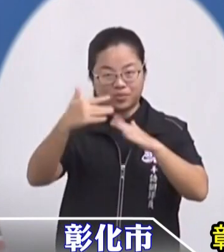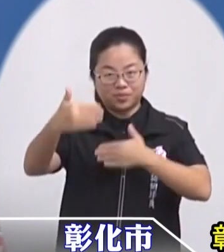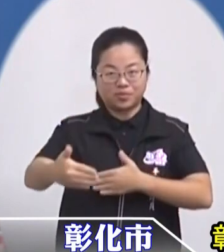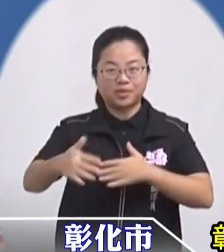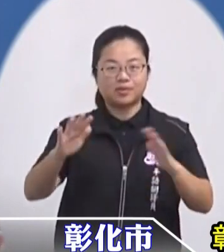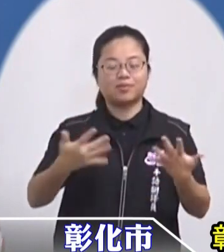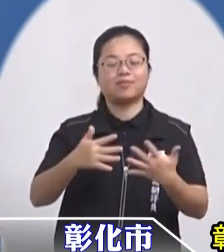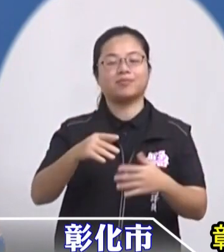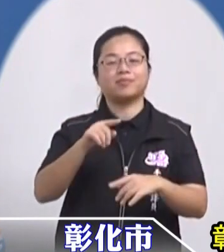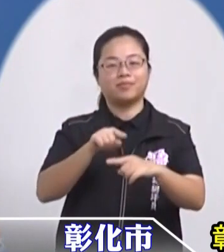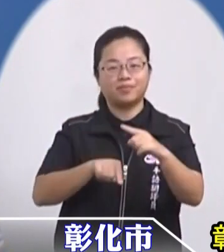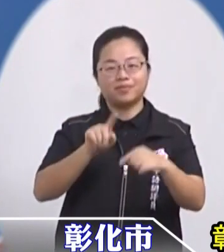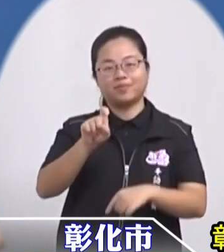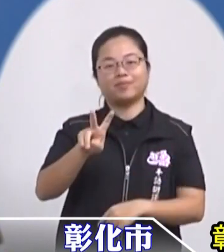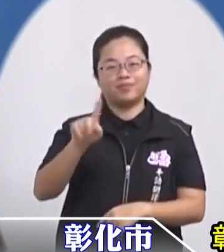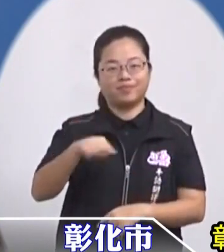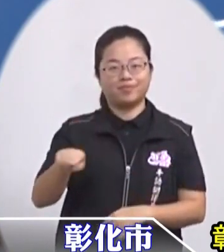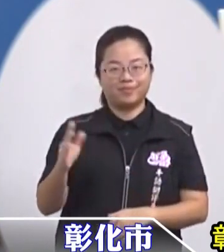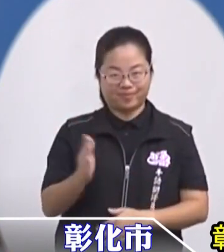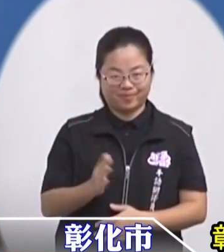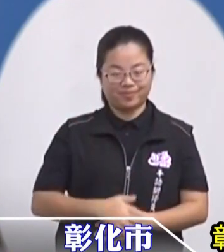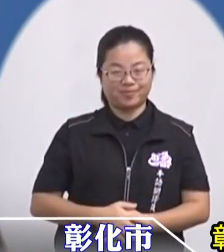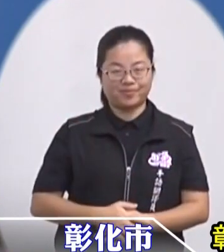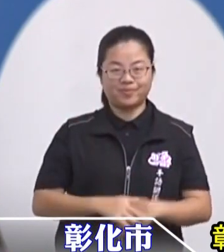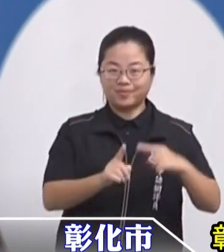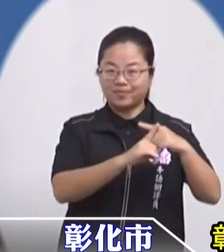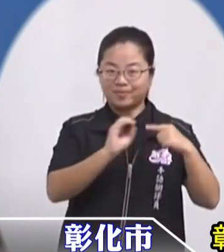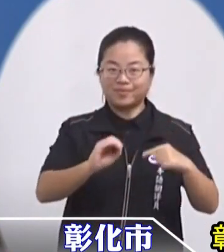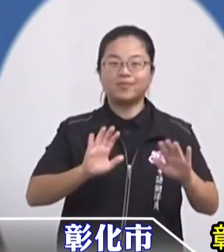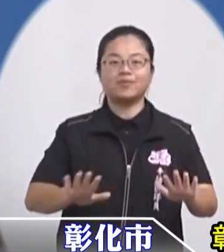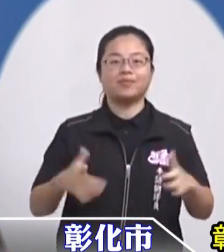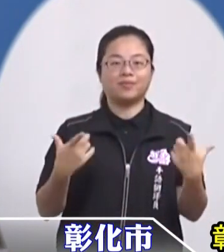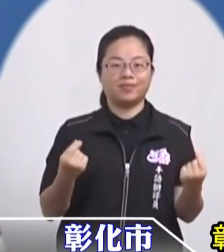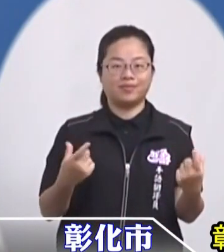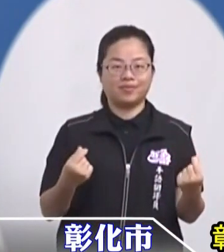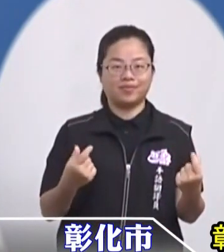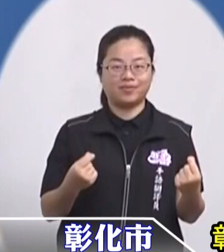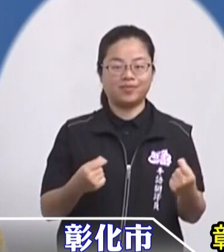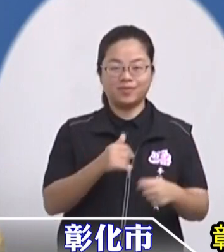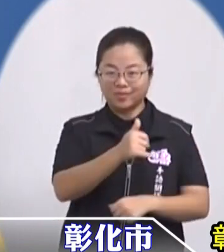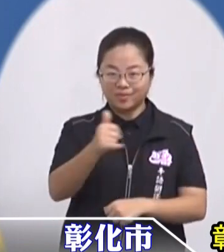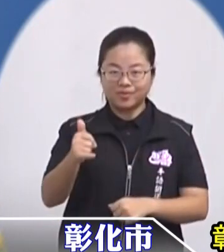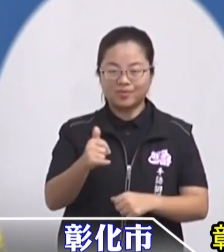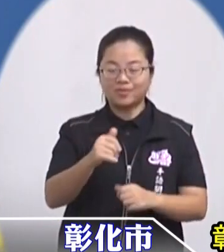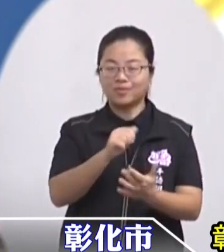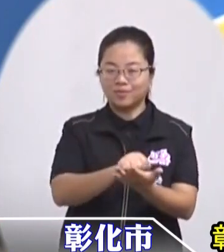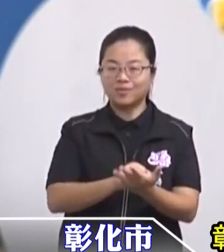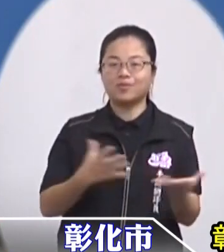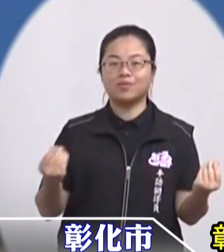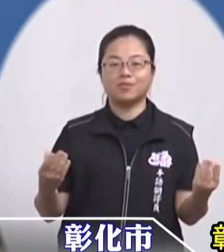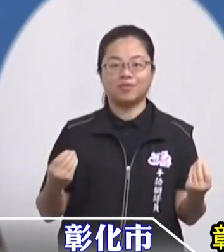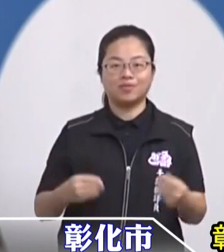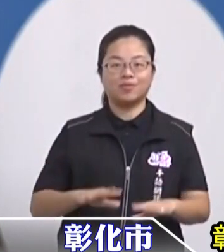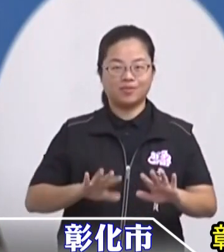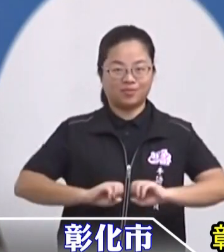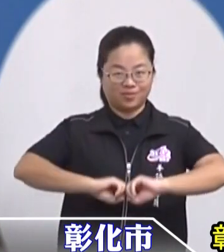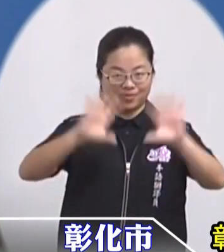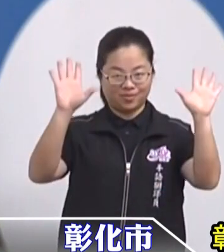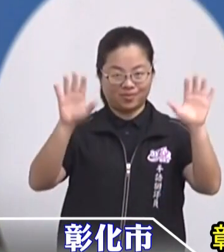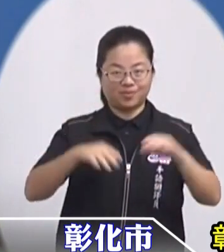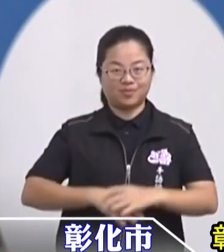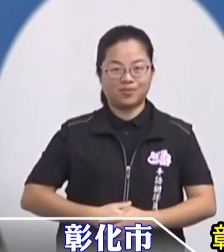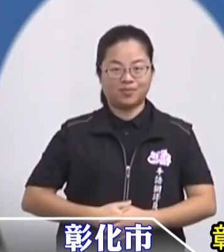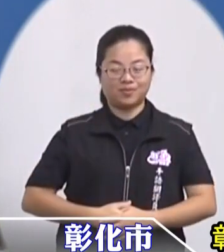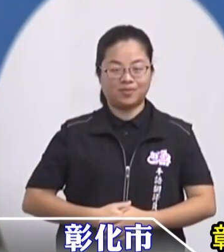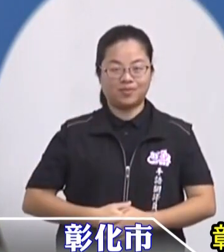在12人了哈。好，那因为我们加零，所以今天一样是没有足迹的。好，来跟大家报告我们